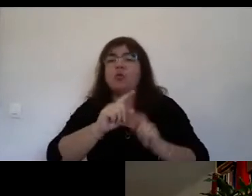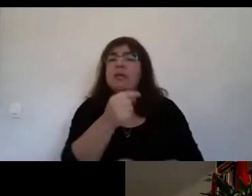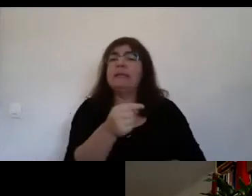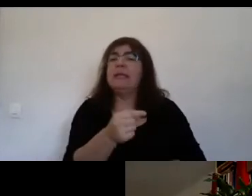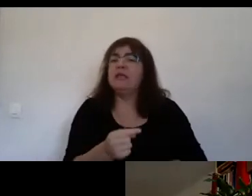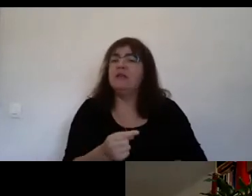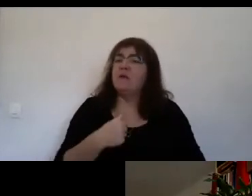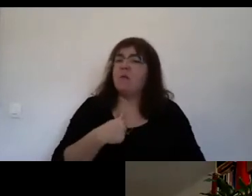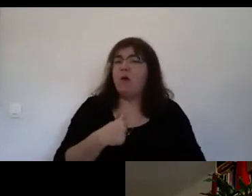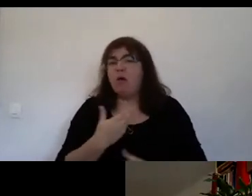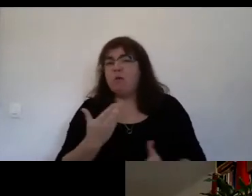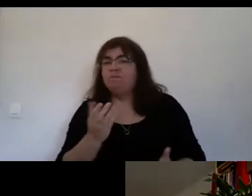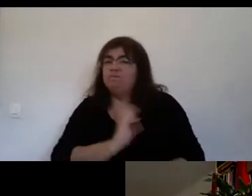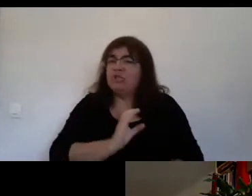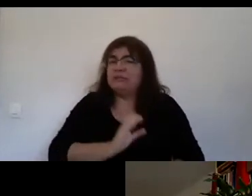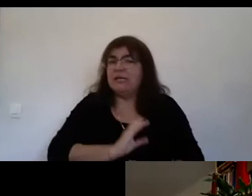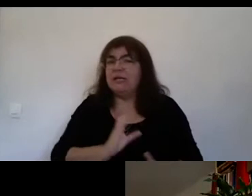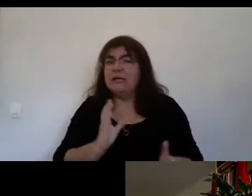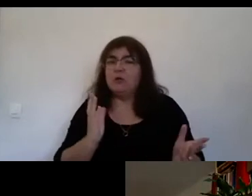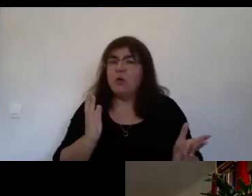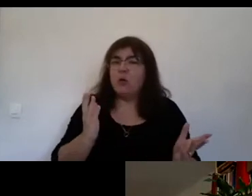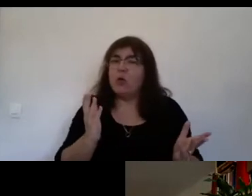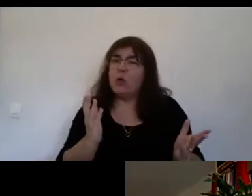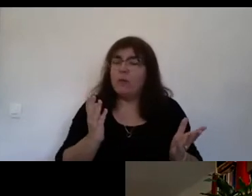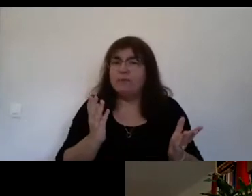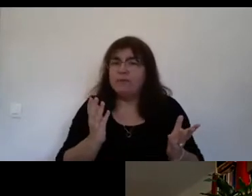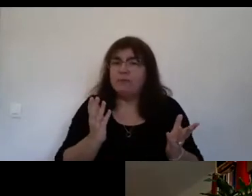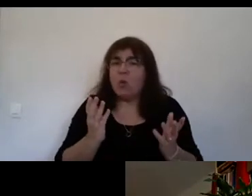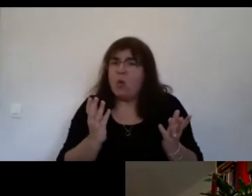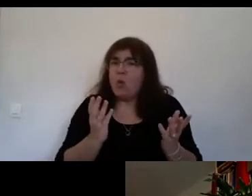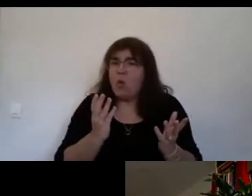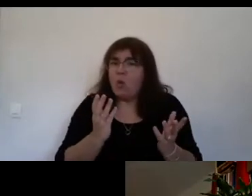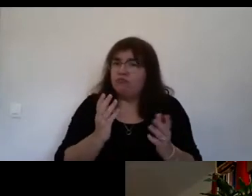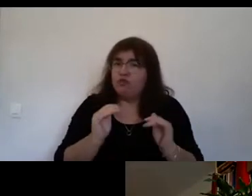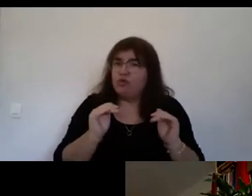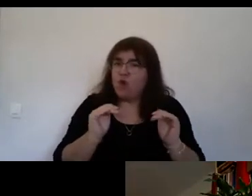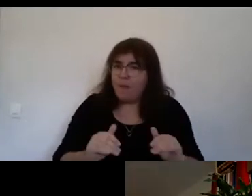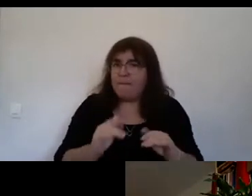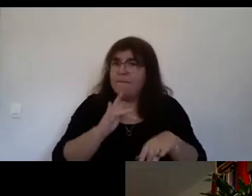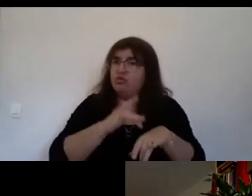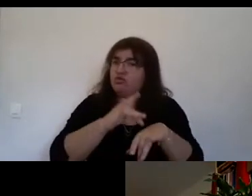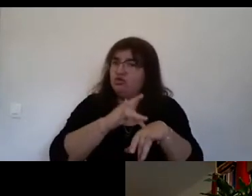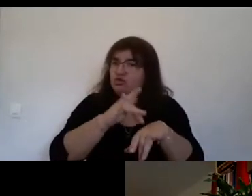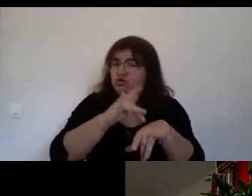à l'heure actuelle, après avoir réalisé plusieurs de ces visites à distance, j'ai modifié